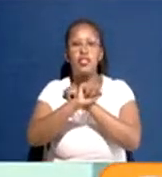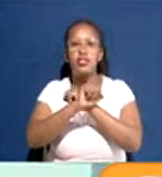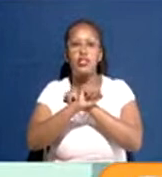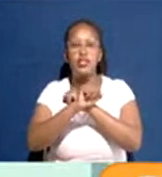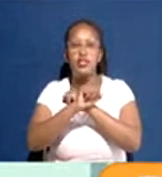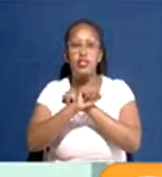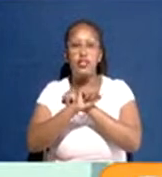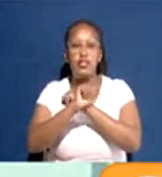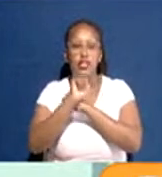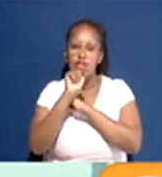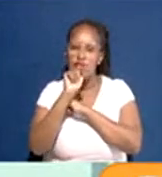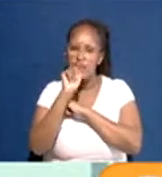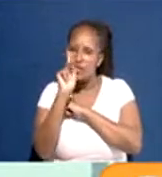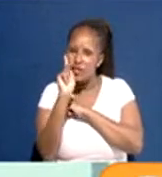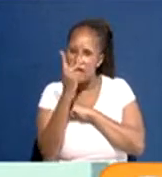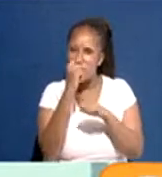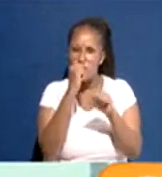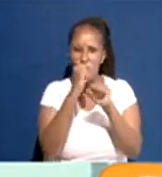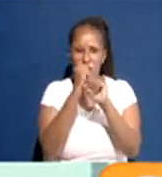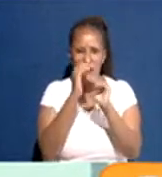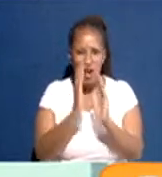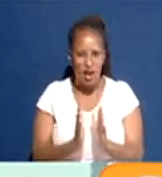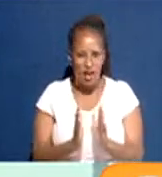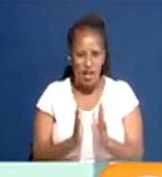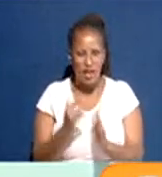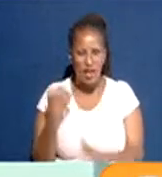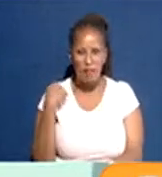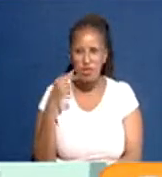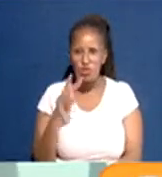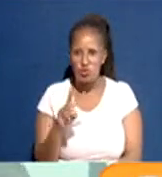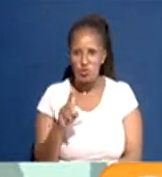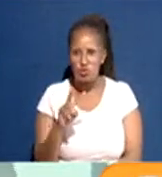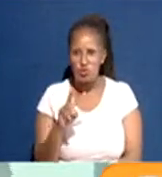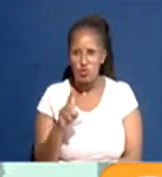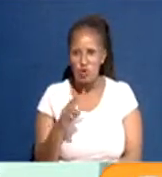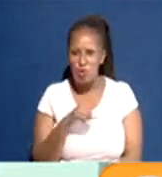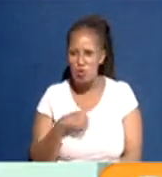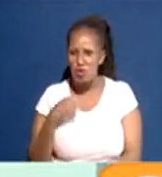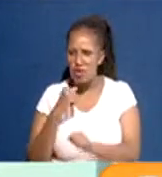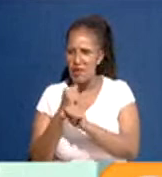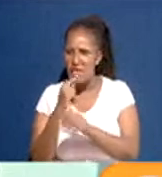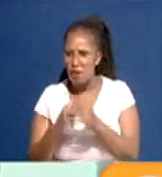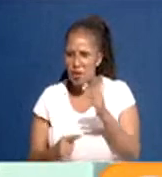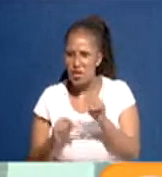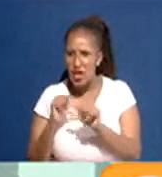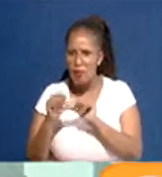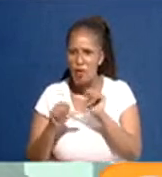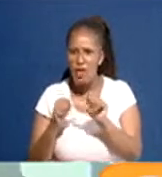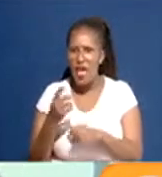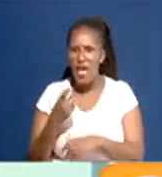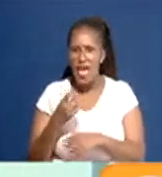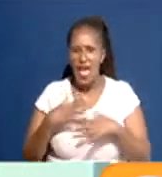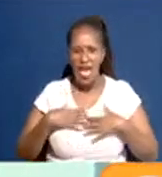these Kenyan workers. Jambo la pili ni mambo ya matibabu.